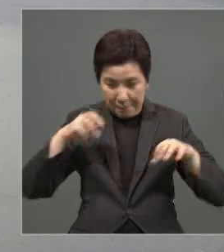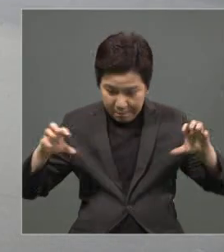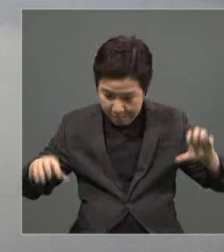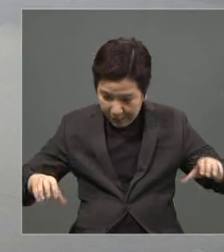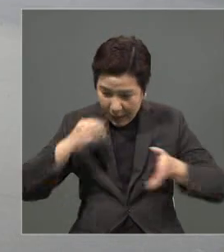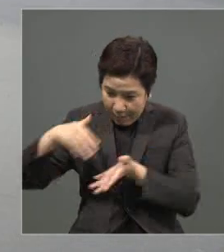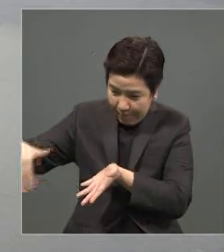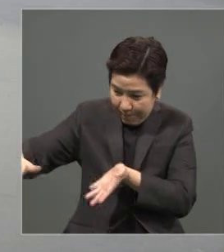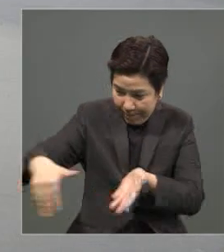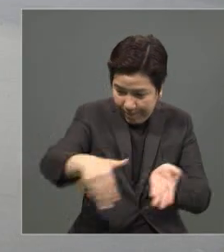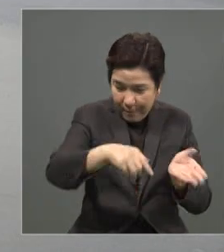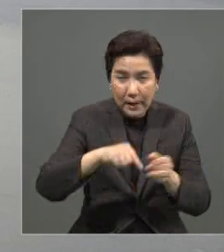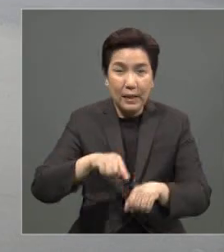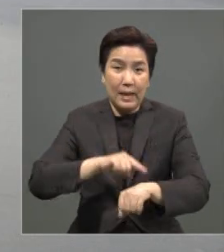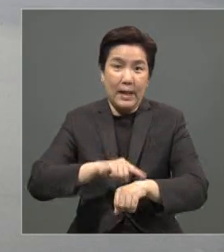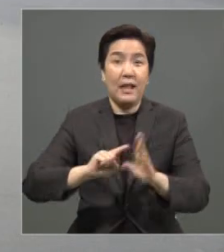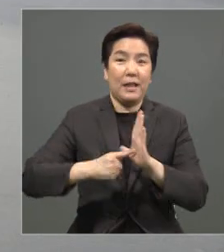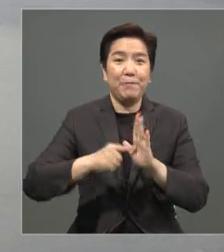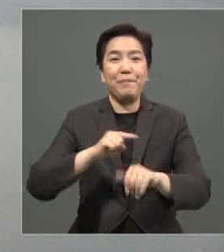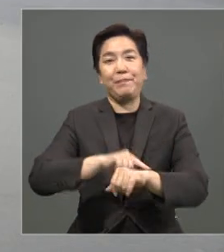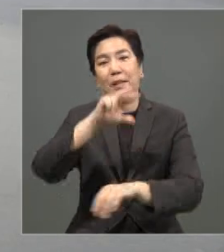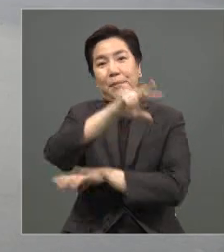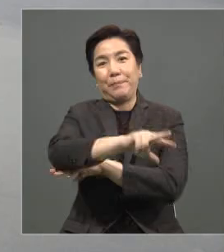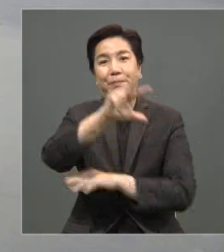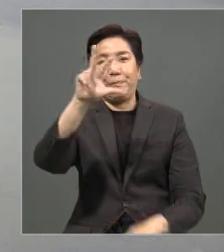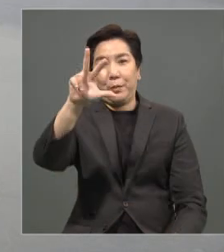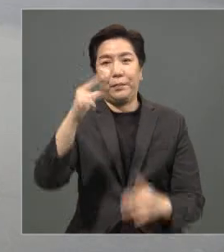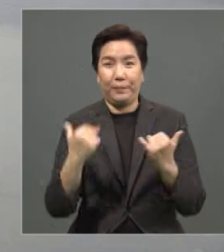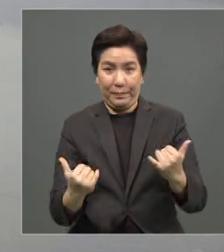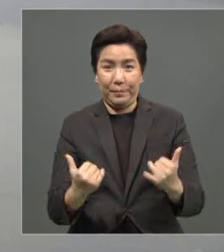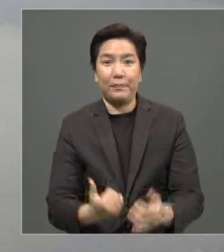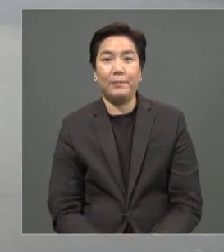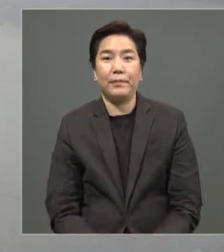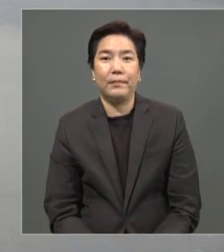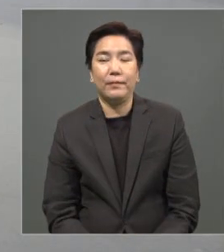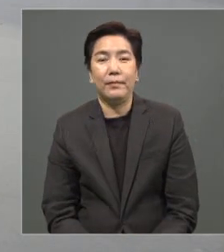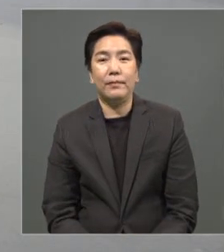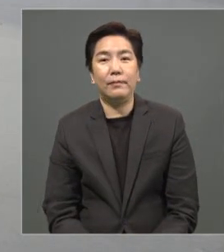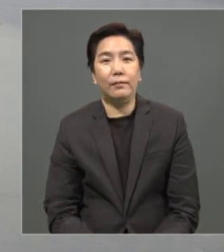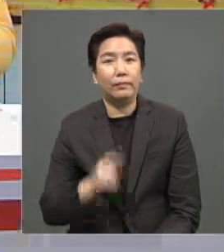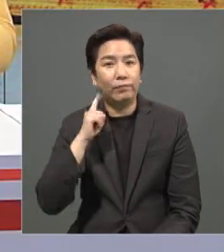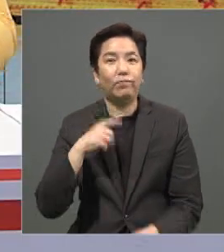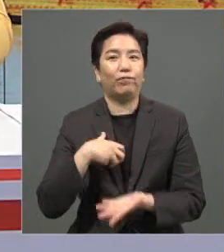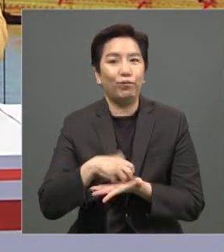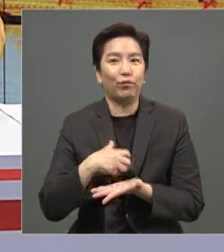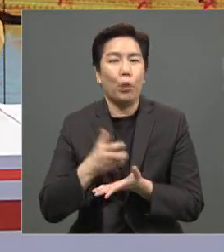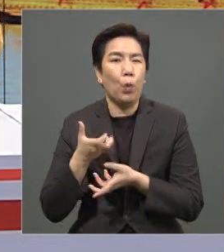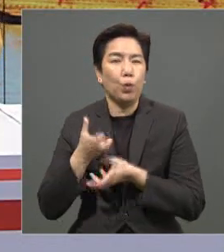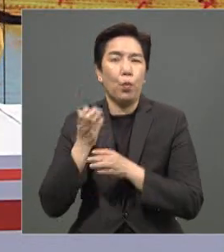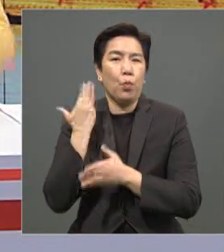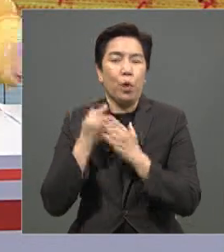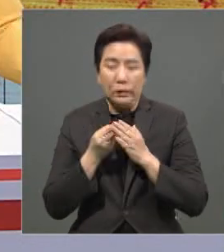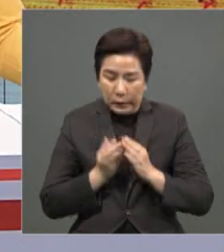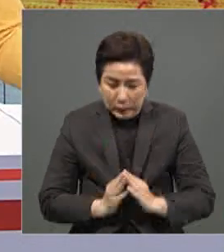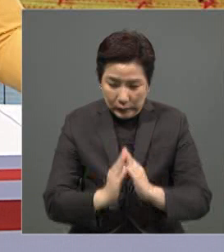แม่น้ำเจ้าพระยาตั้งแต่เวลา15นาฬิกาเป็นต้นไปค่ะ ครับขอบคุณคุณจินตนานะครับโอ้โหได้พาย้อนไปดูพิธีบวงสร